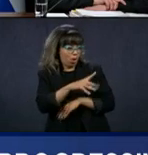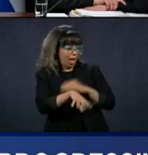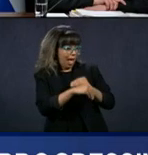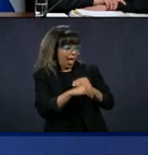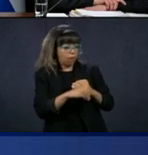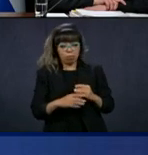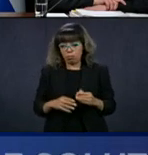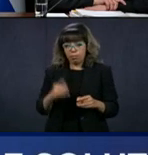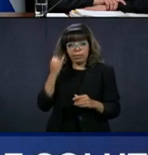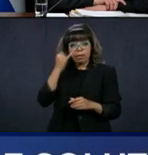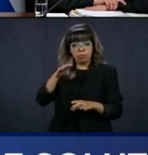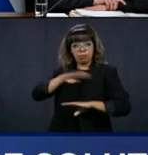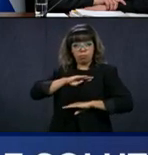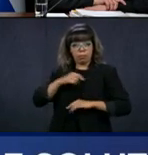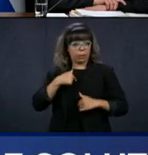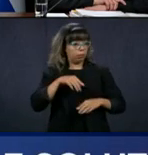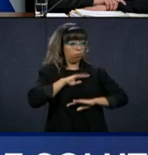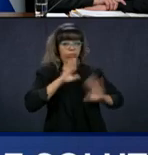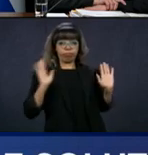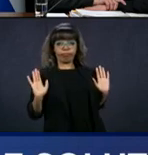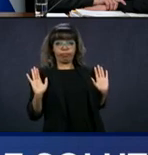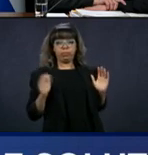clair. Question.